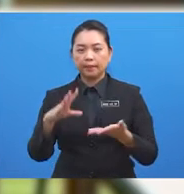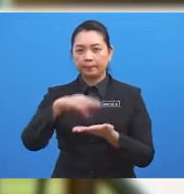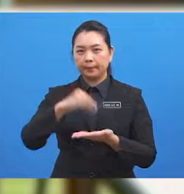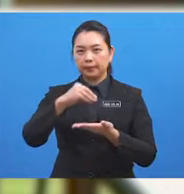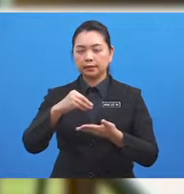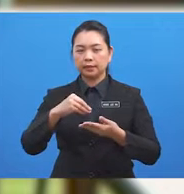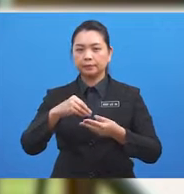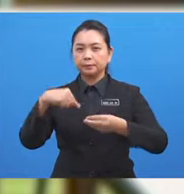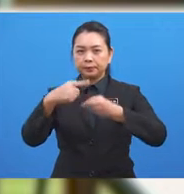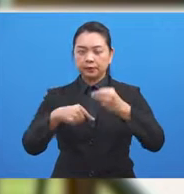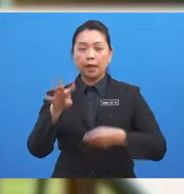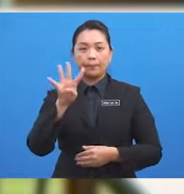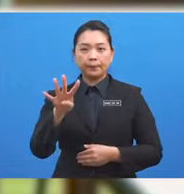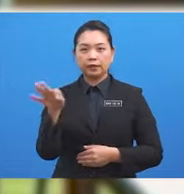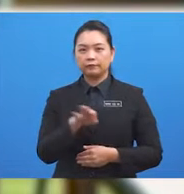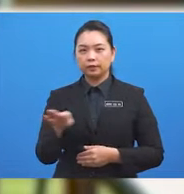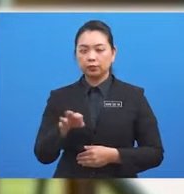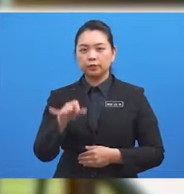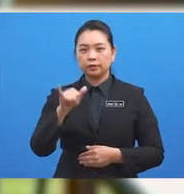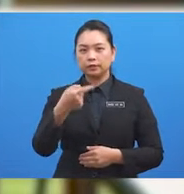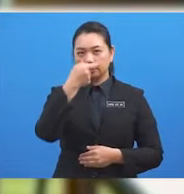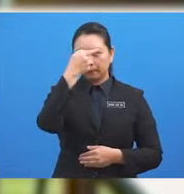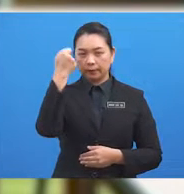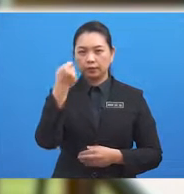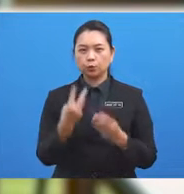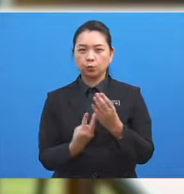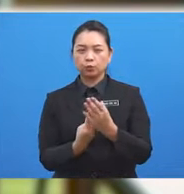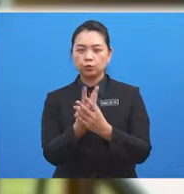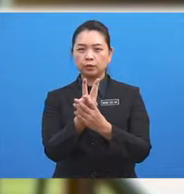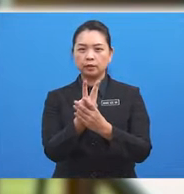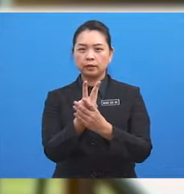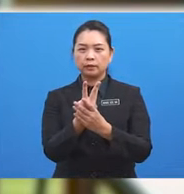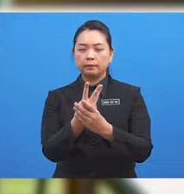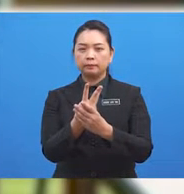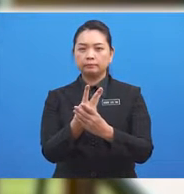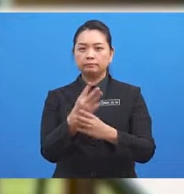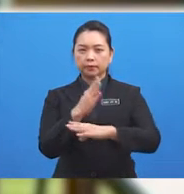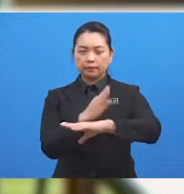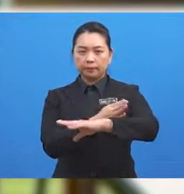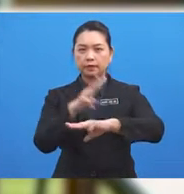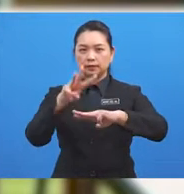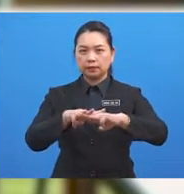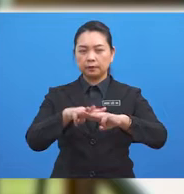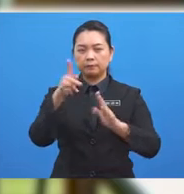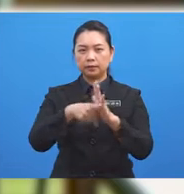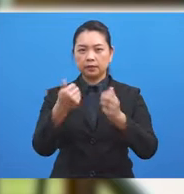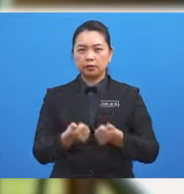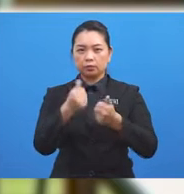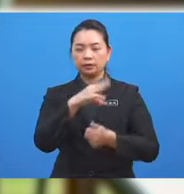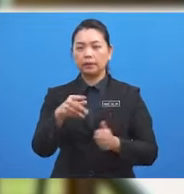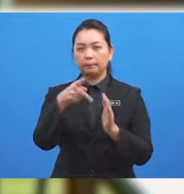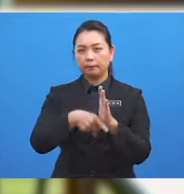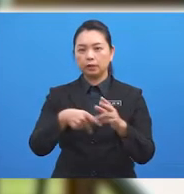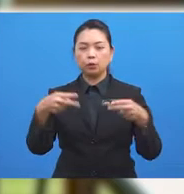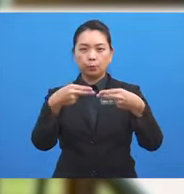mengenai empat faktor yang menyebabkan wujudnya perkembangan jaringan pengangkutan dan